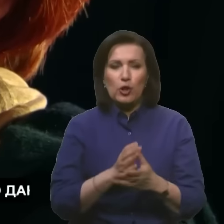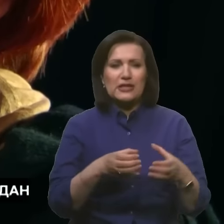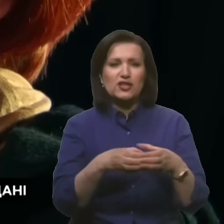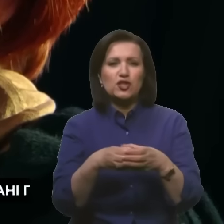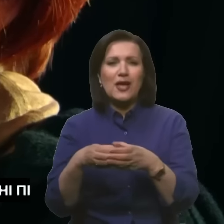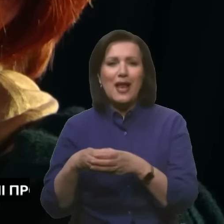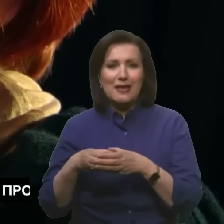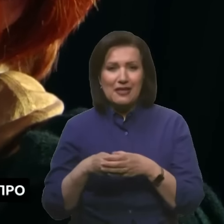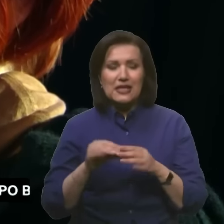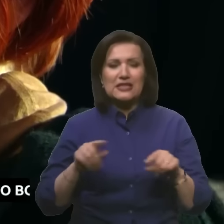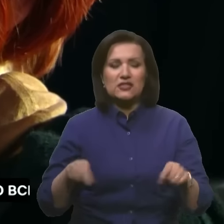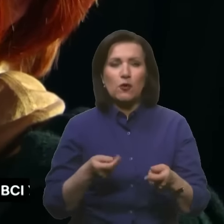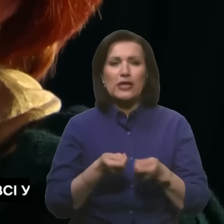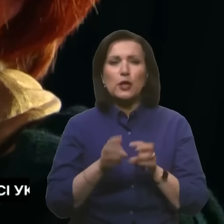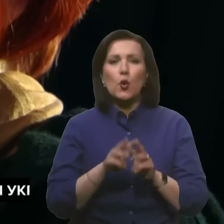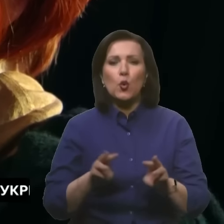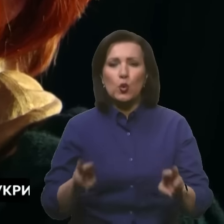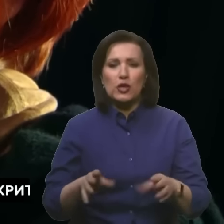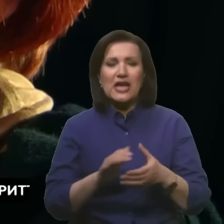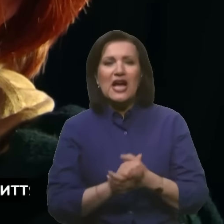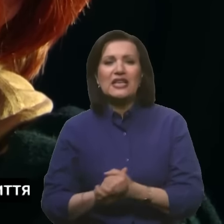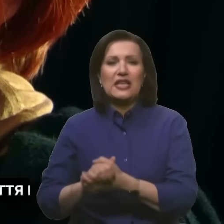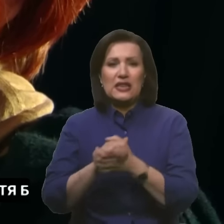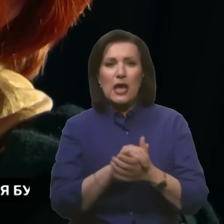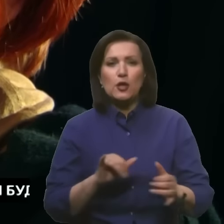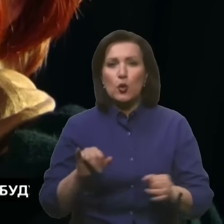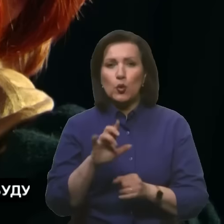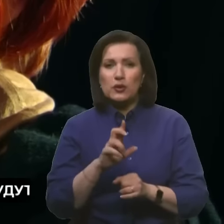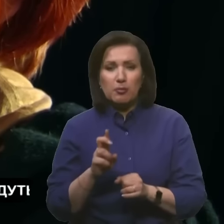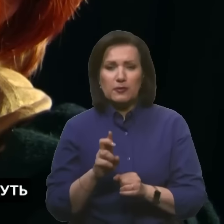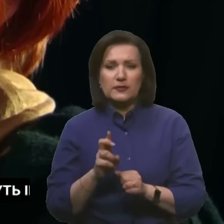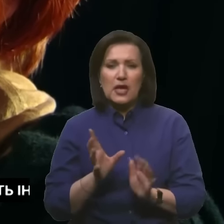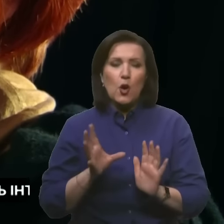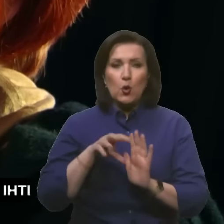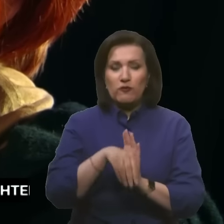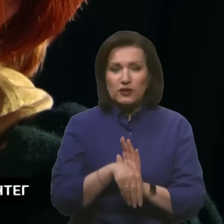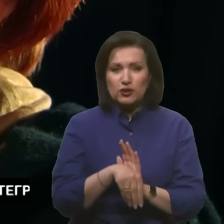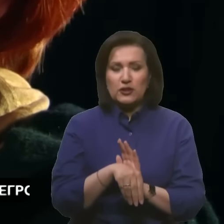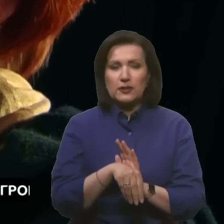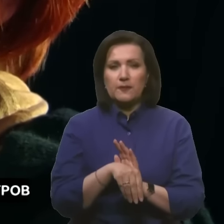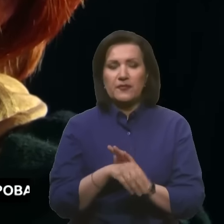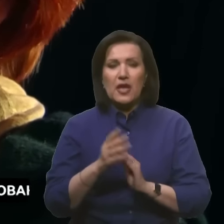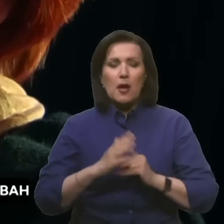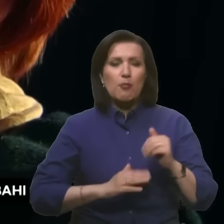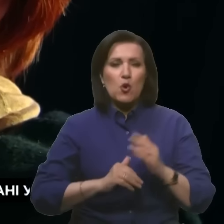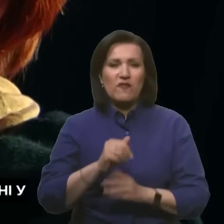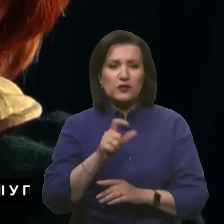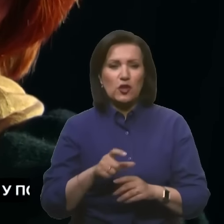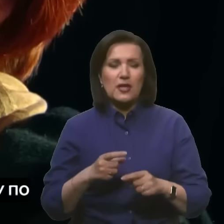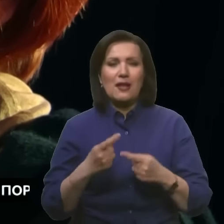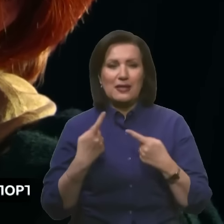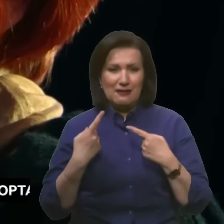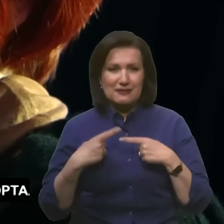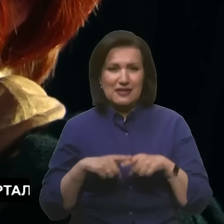і створити уряд єднання, куди б увійшли професіонали,